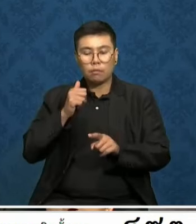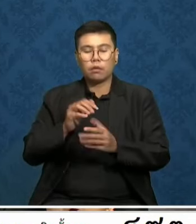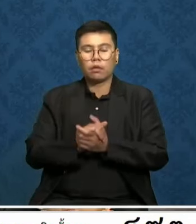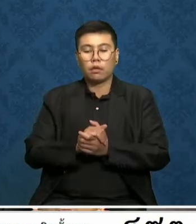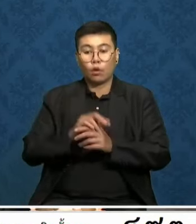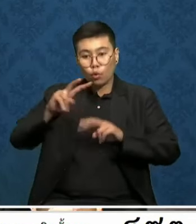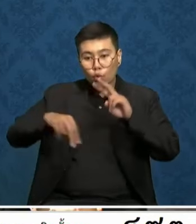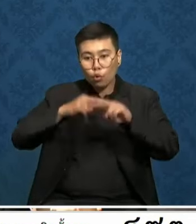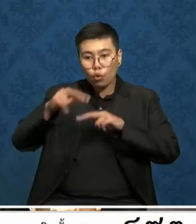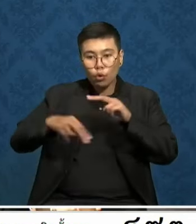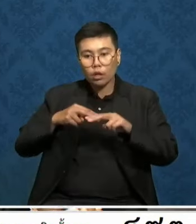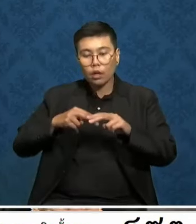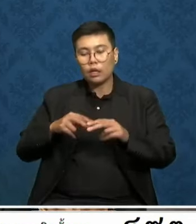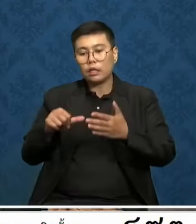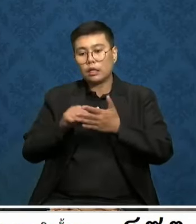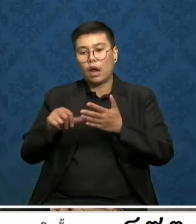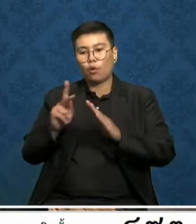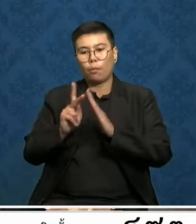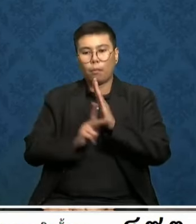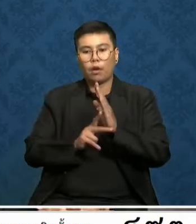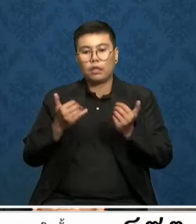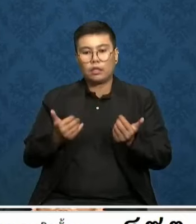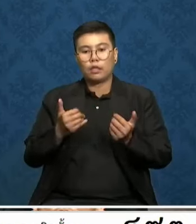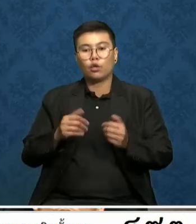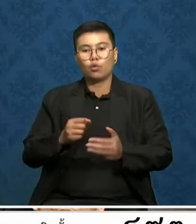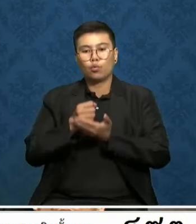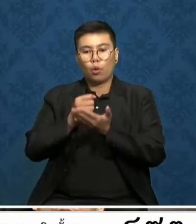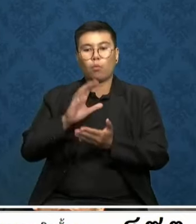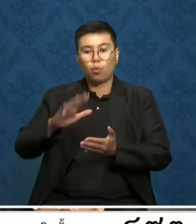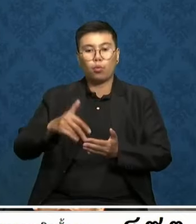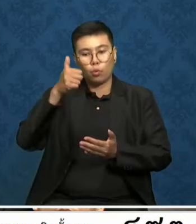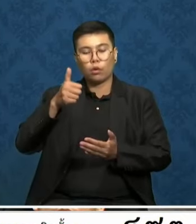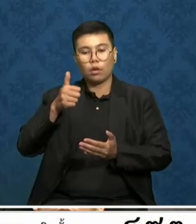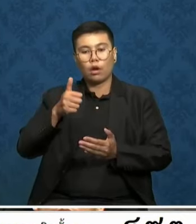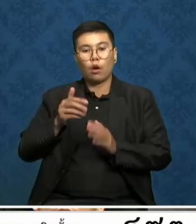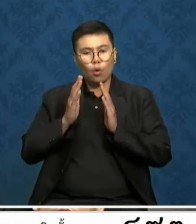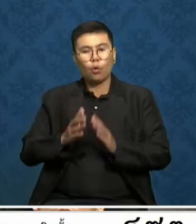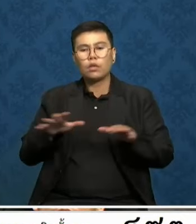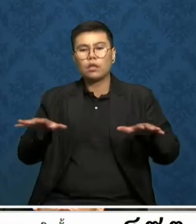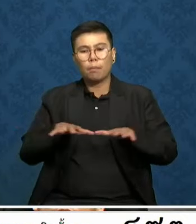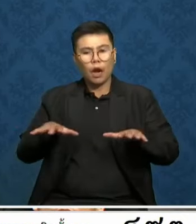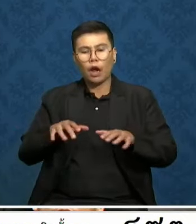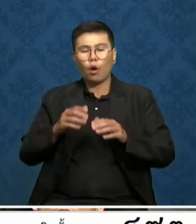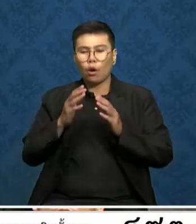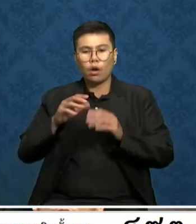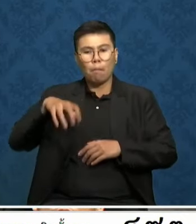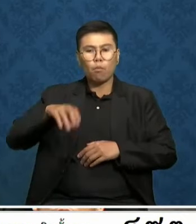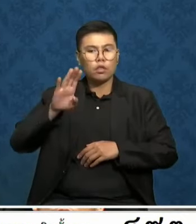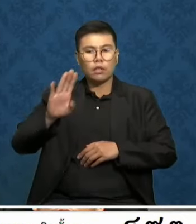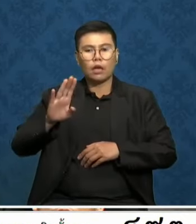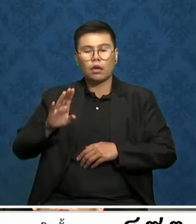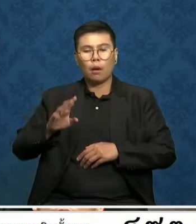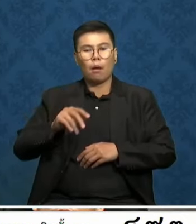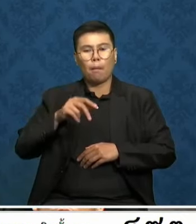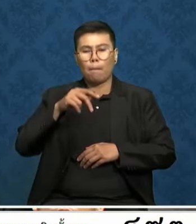ยการที่การแก้กฎหมายนี้จะช่วยให้การฟื้นฟูกิจการไม่ว่าคุณจะเป็นบุคคลธรรมดาหรือเป็นบริษัทห้างร้านหอจ